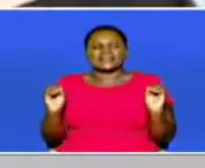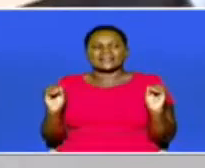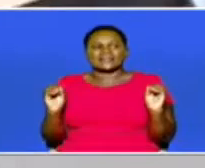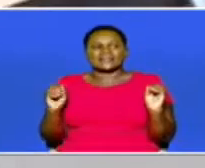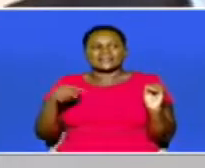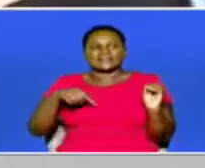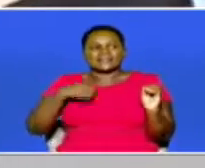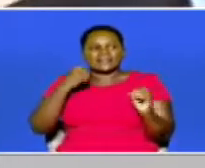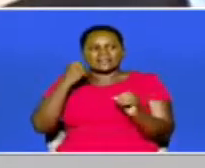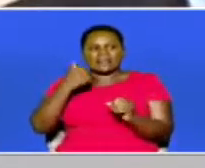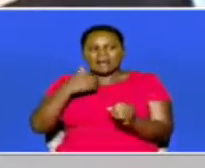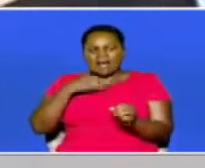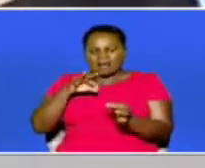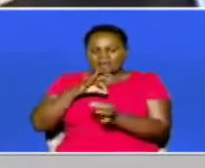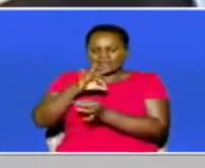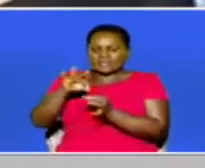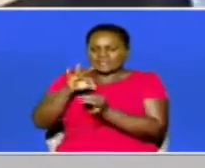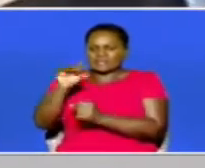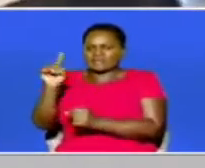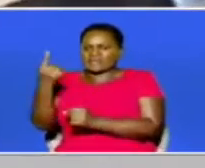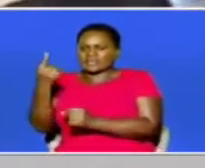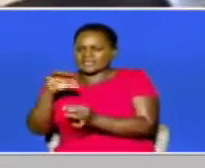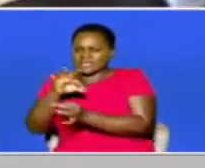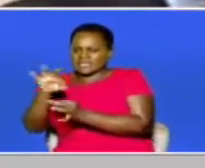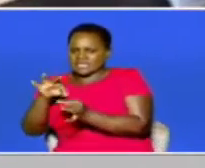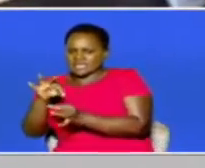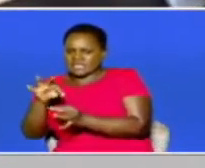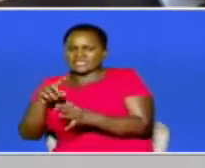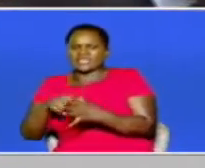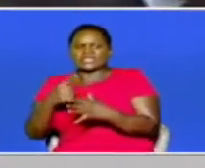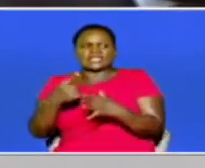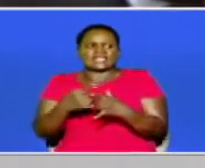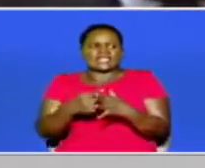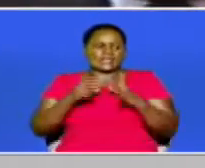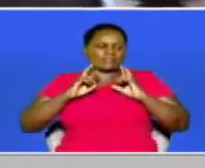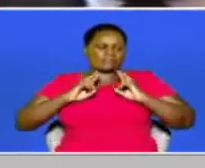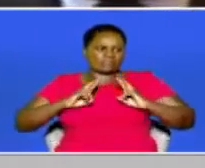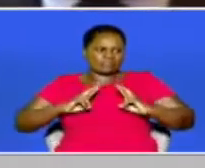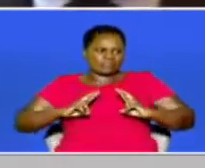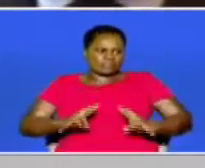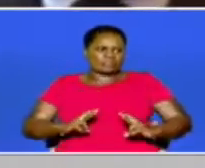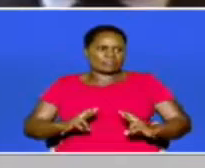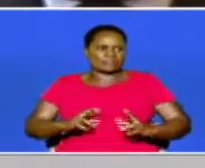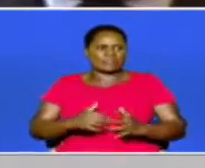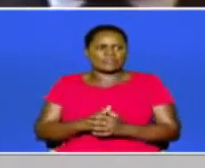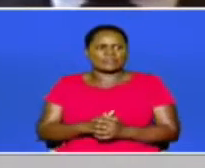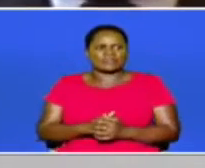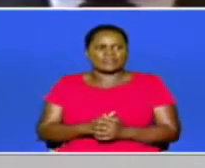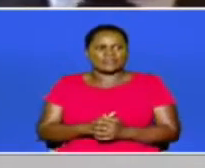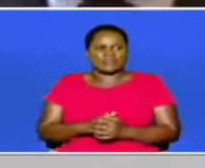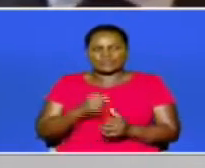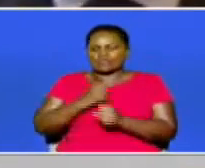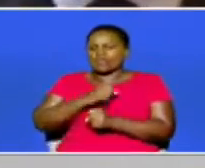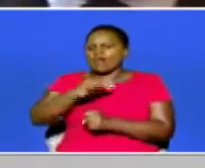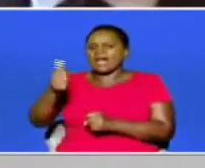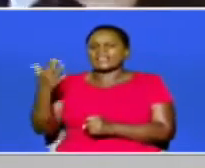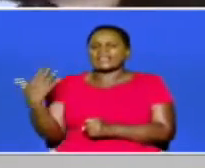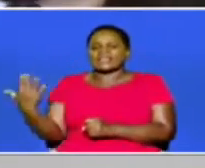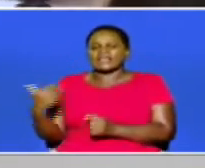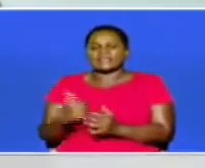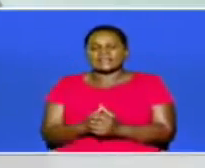That we'll do have a cup of tea first, and then we can relax and we can have whatever else.